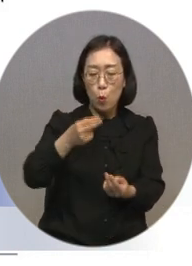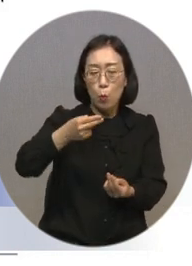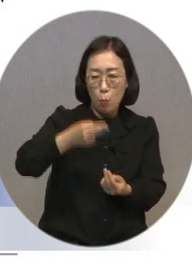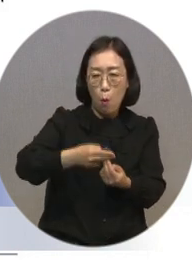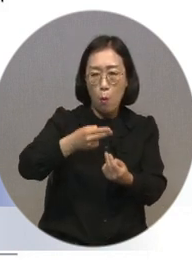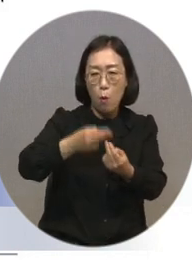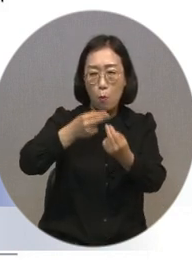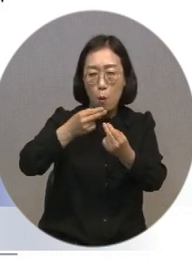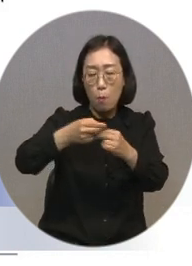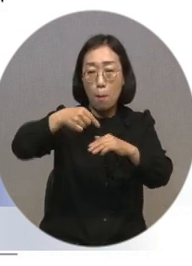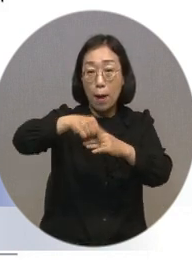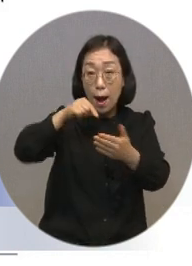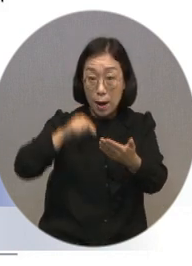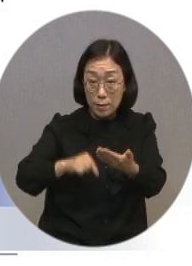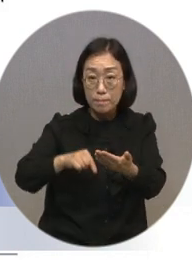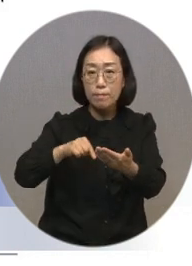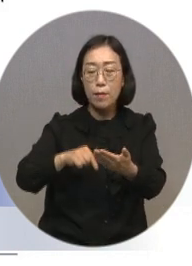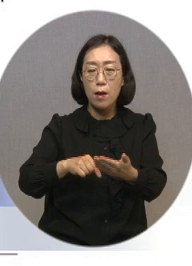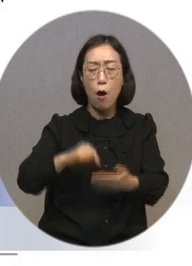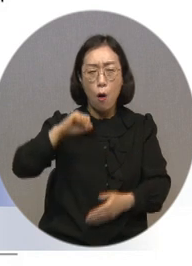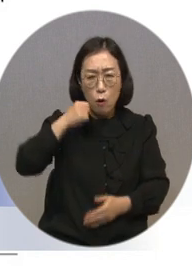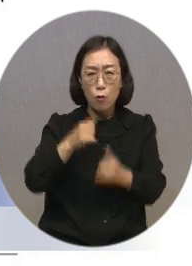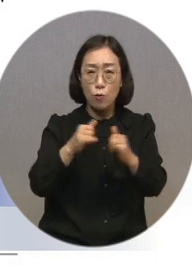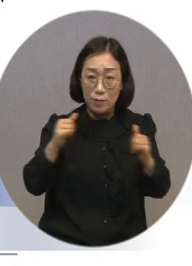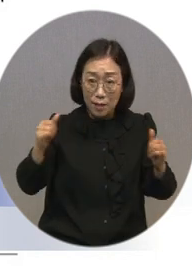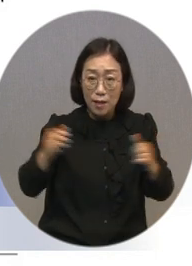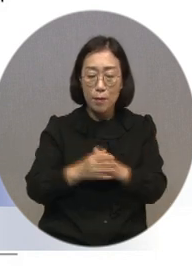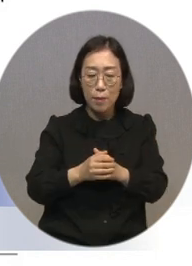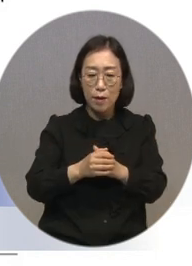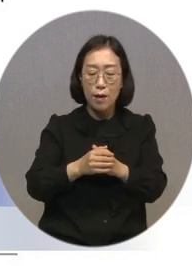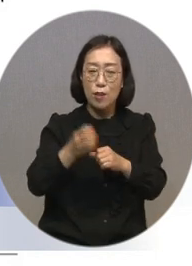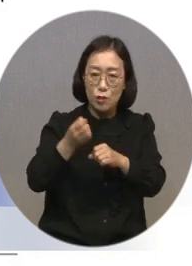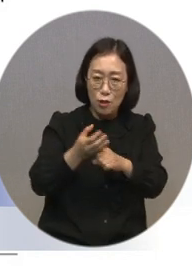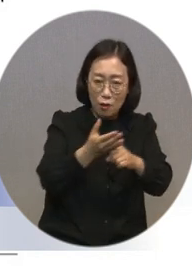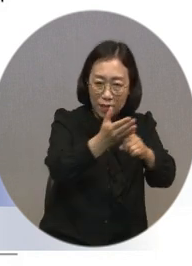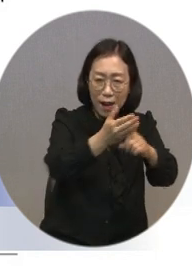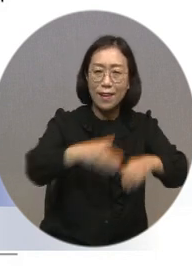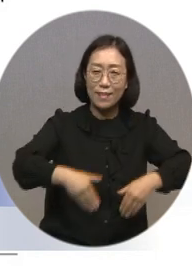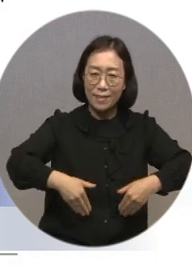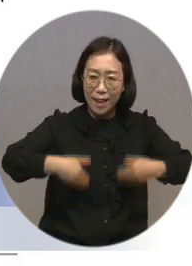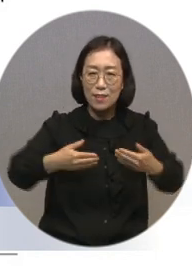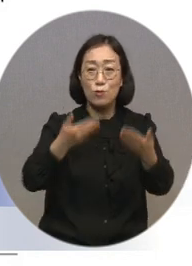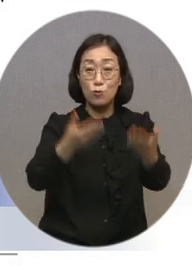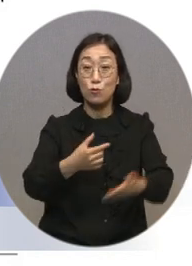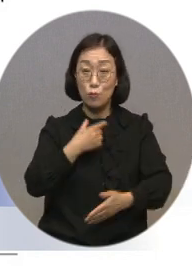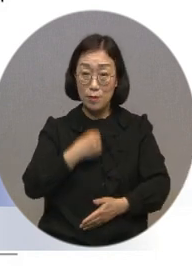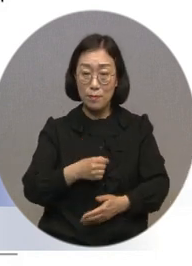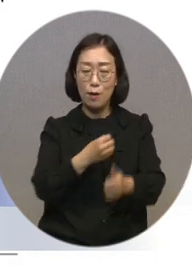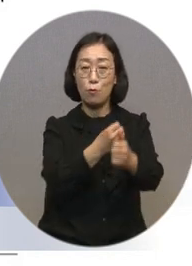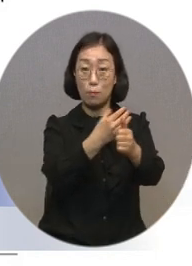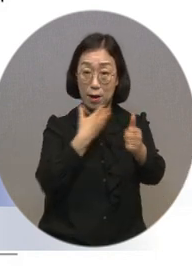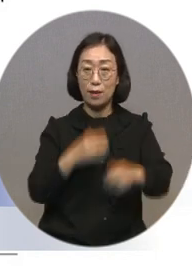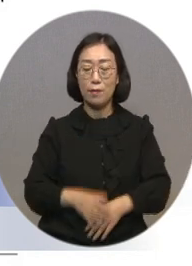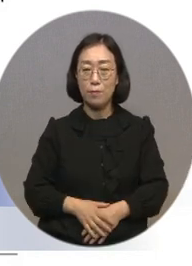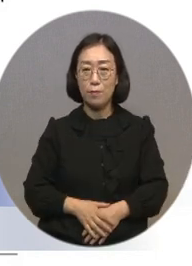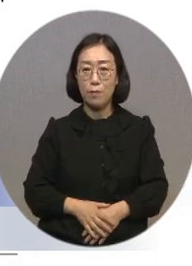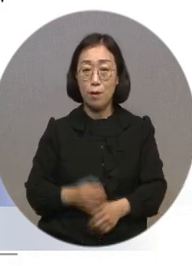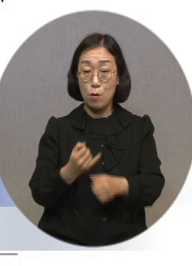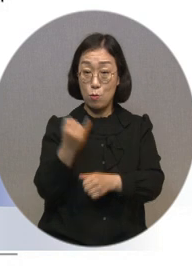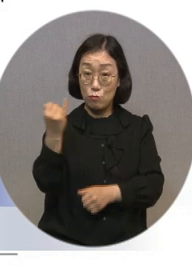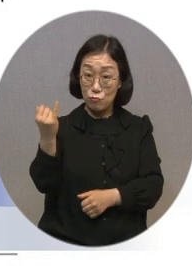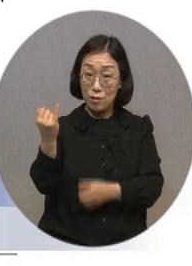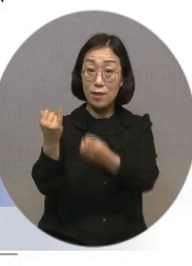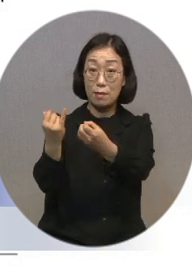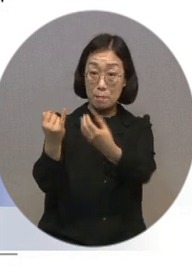마음이 도움이 필요한 이웃들에게 따뜻하게 전달되길 바란다고 기부 소감을 전했습니다 배우자